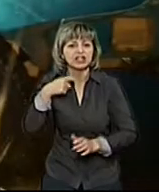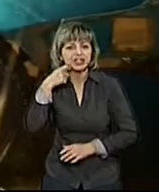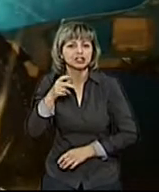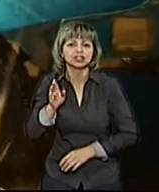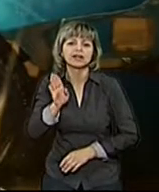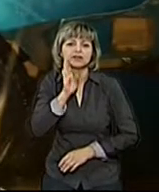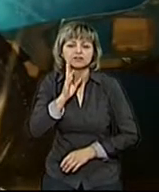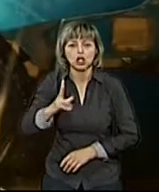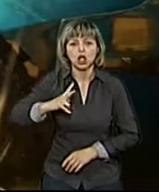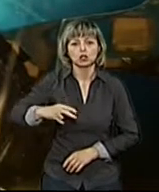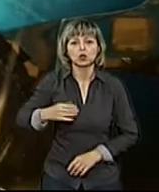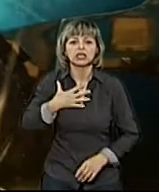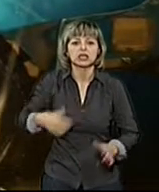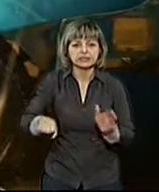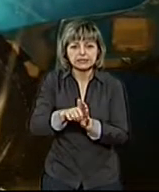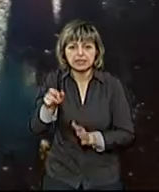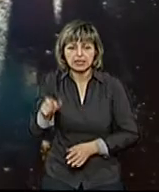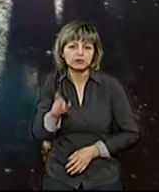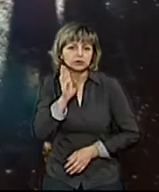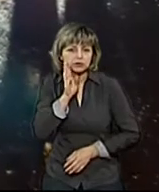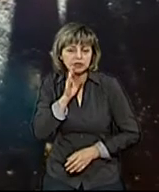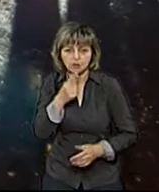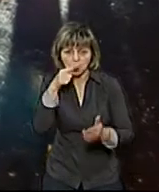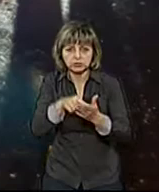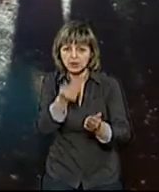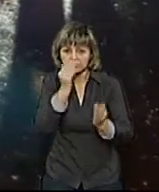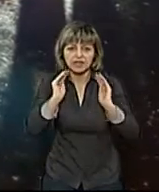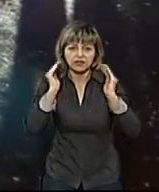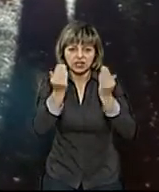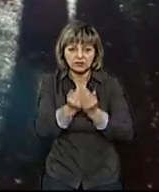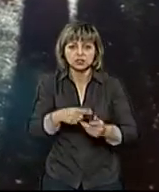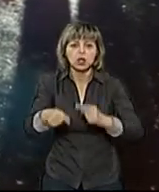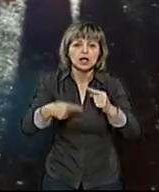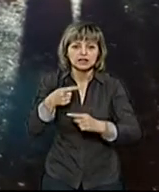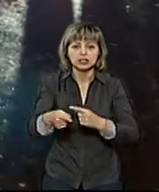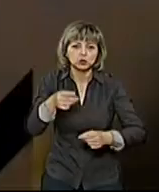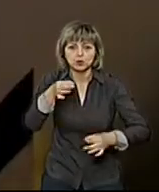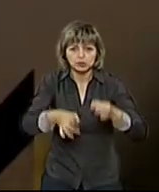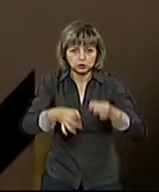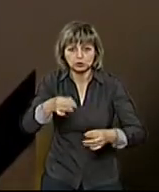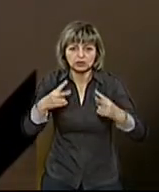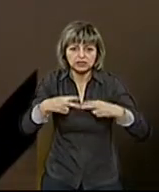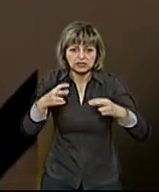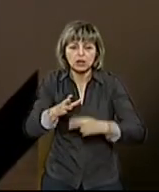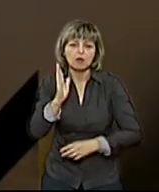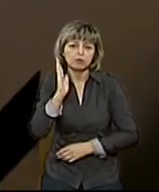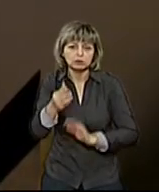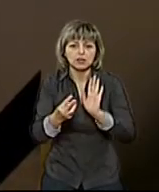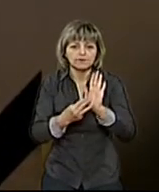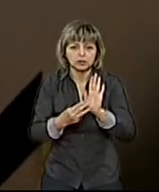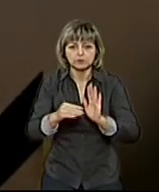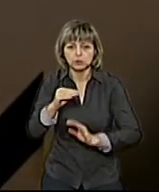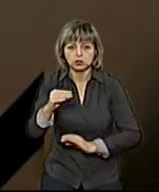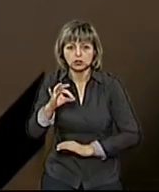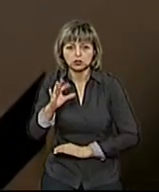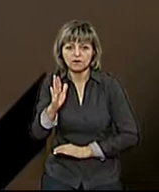дівчинка, донька загиблої, потрапила до реанімації. Наступне судове засідання, зі слів адвоката потерпілих, відбудеться 8